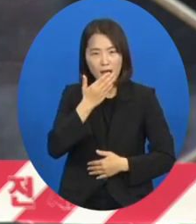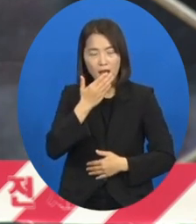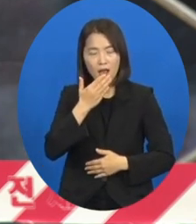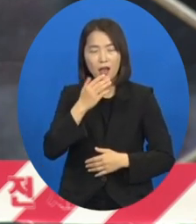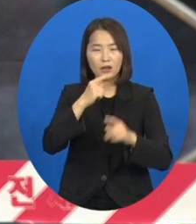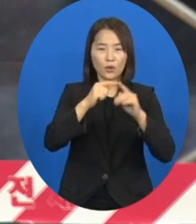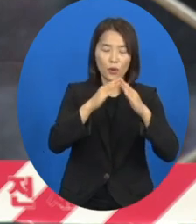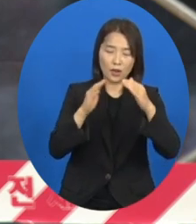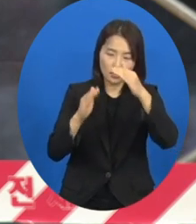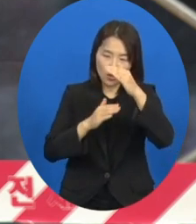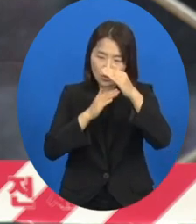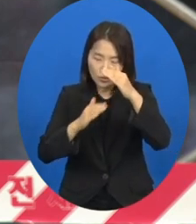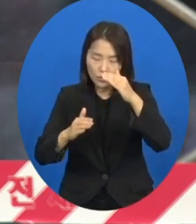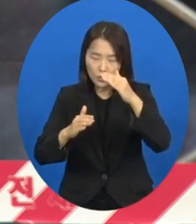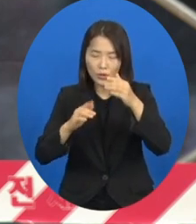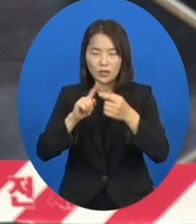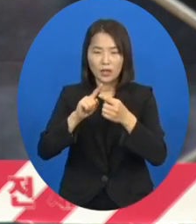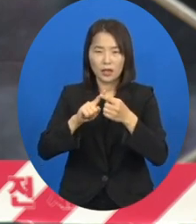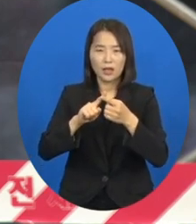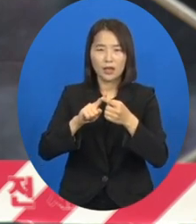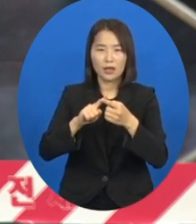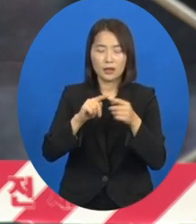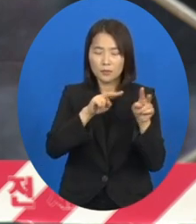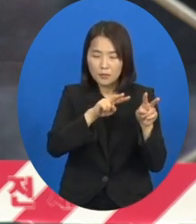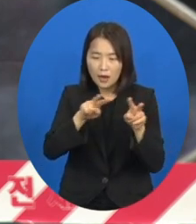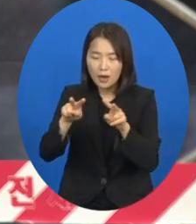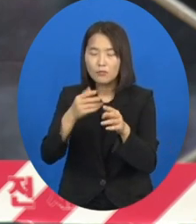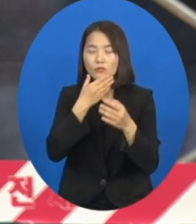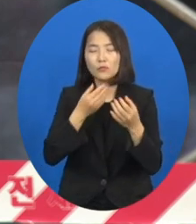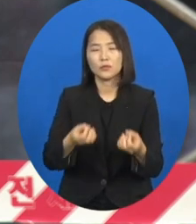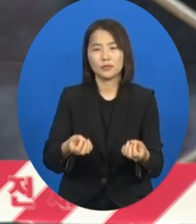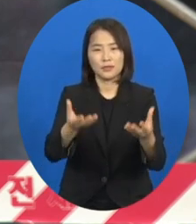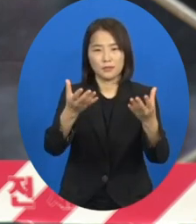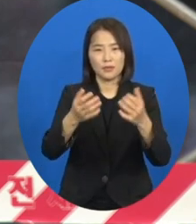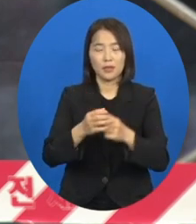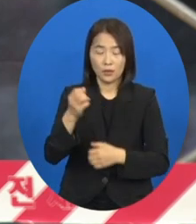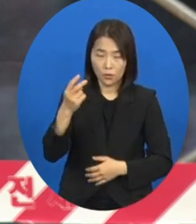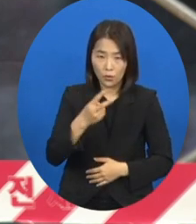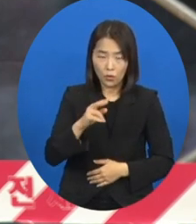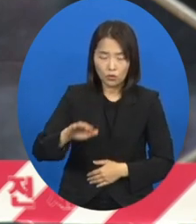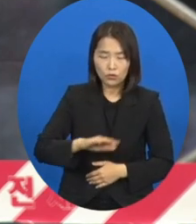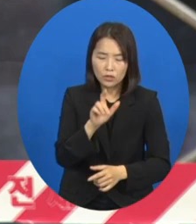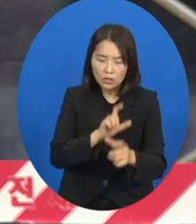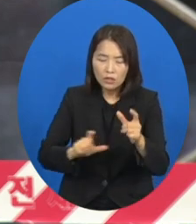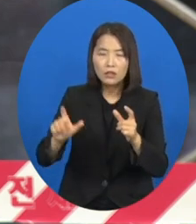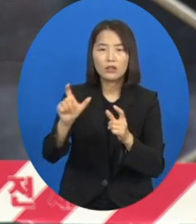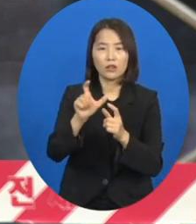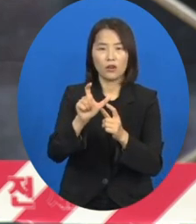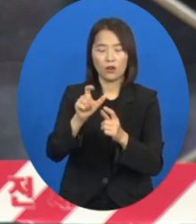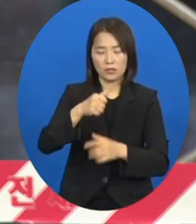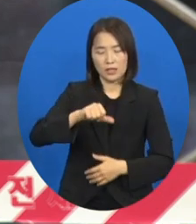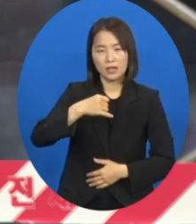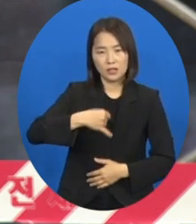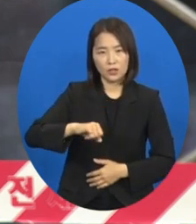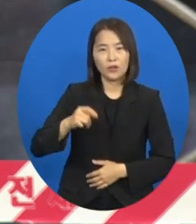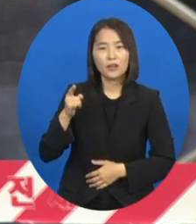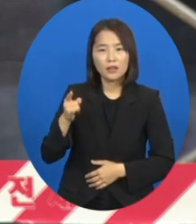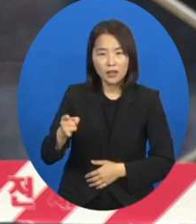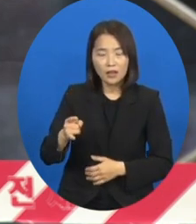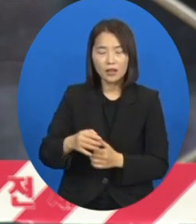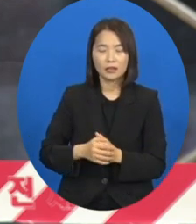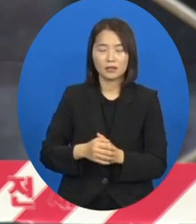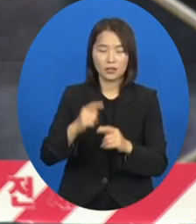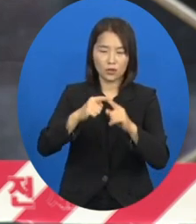우리가 믿음의 눈으로 바라보시게 되길 축복합니다. 그뿐 아니라 우리가 더욱 우리 자녀들에게 이